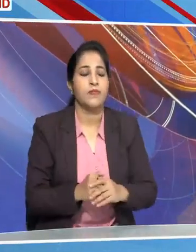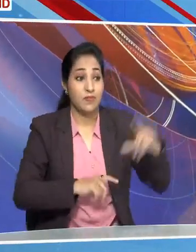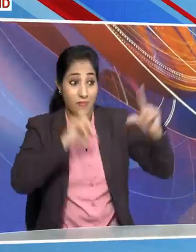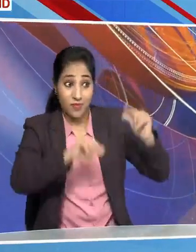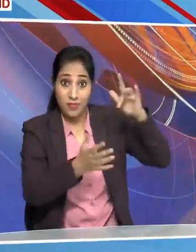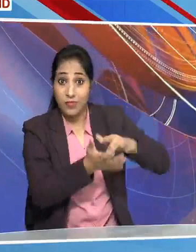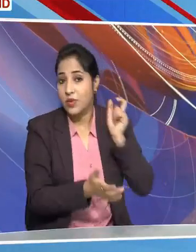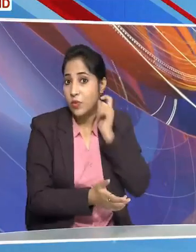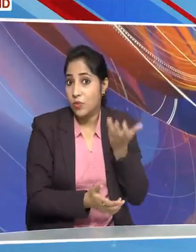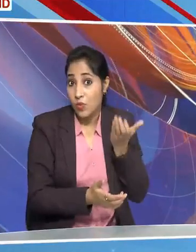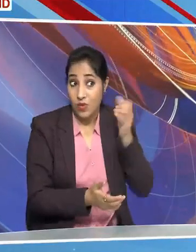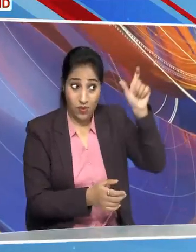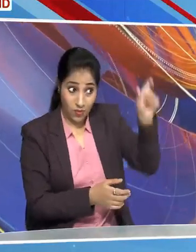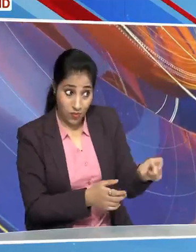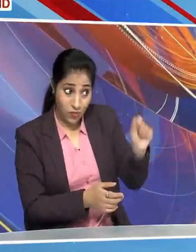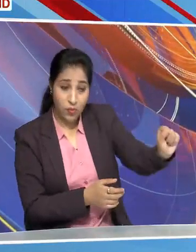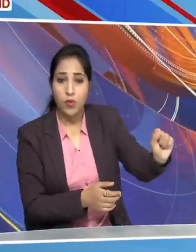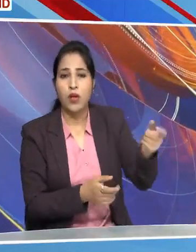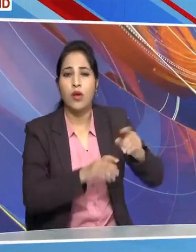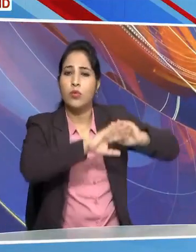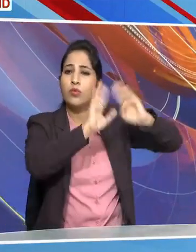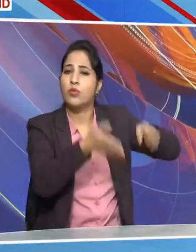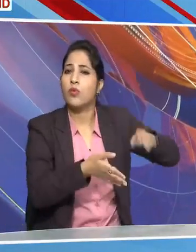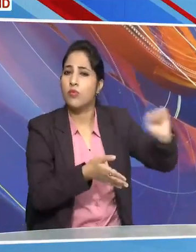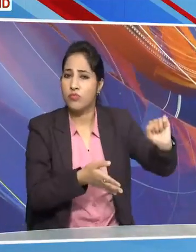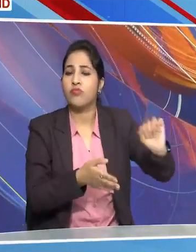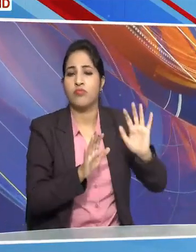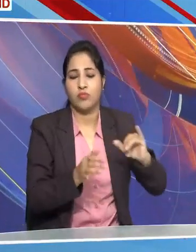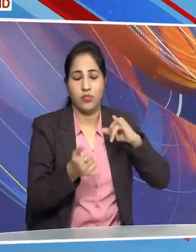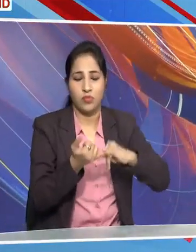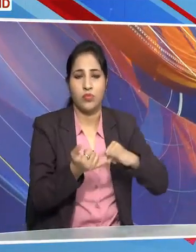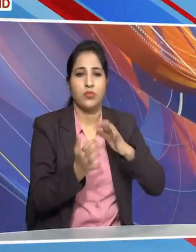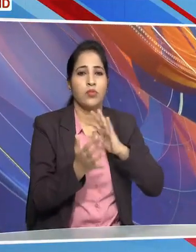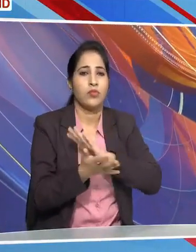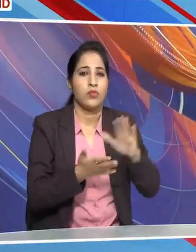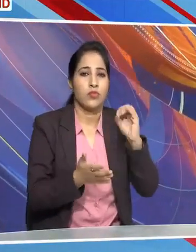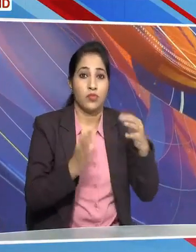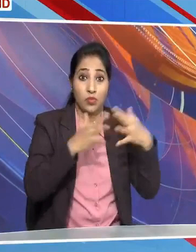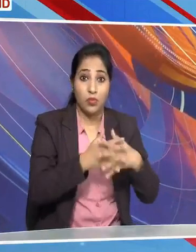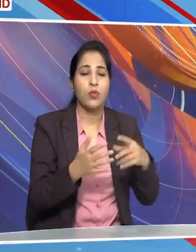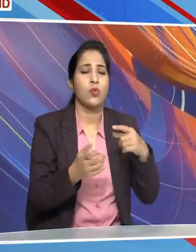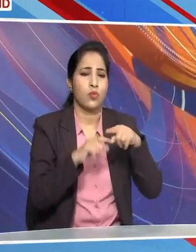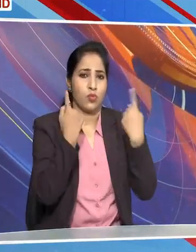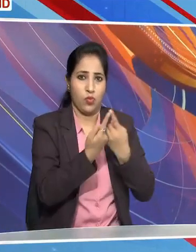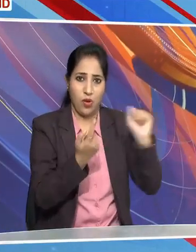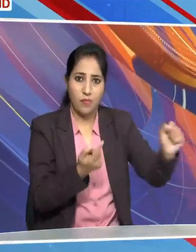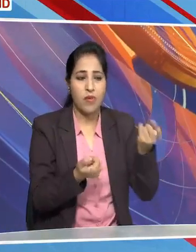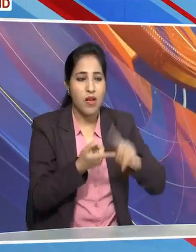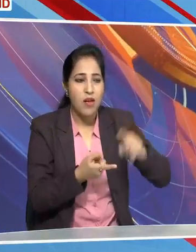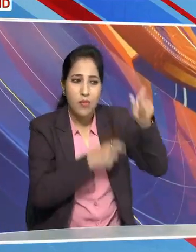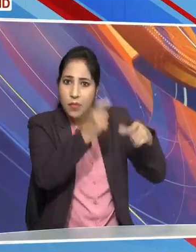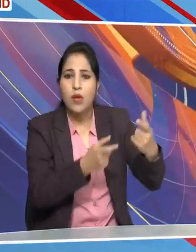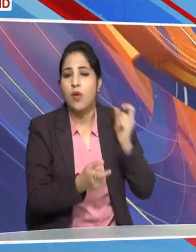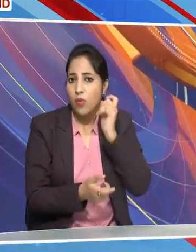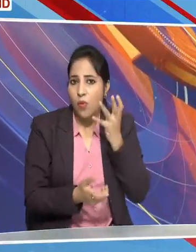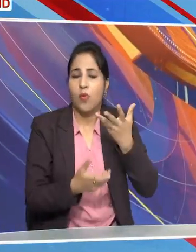के एक ज्वेलर है रविंद्र कुमार, उनका ज्वेलरी का वहाँ पे शोरूम है और दिल्ली से उनके गोल्ड की सप्लाई अक्सर होती थी। उनके एम्प्लॉई यहाँ से आकर गोल्ड लेके